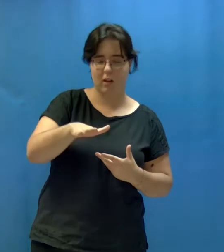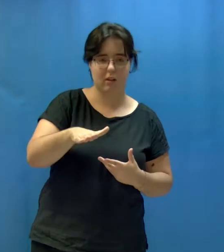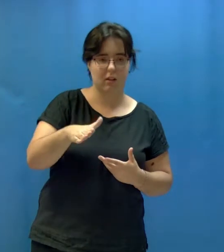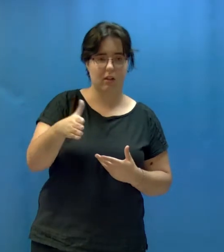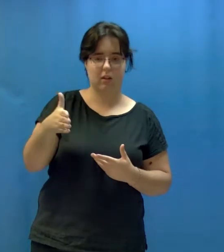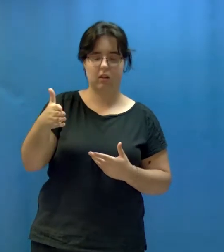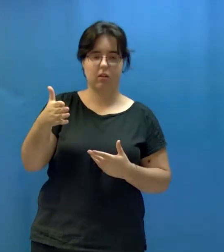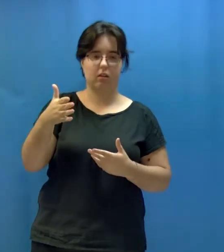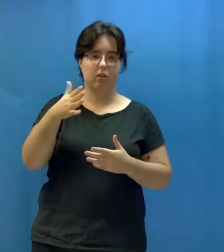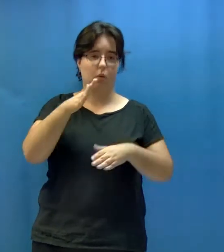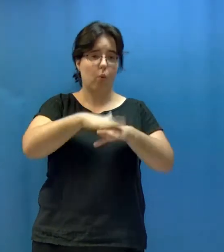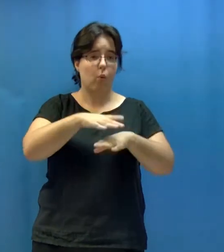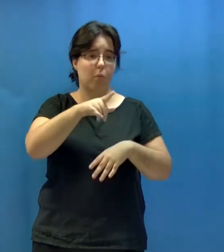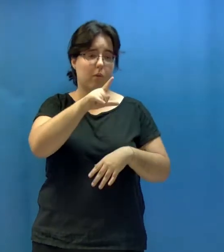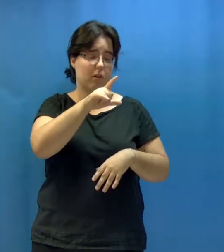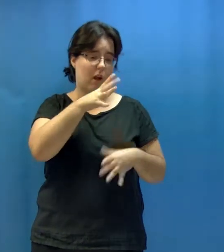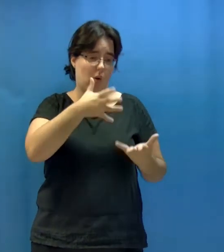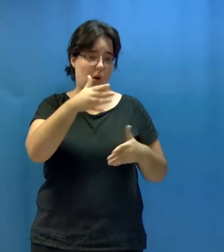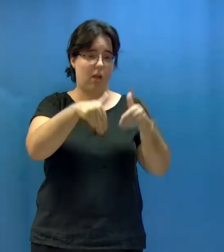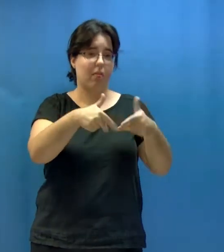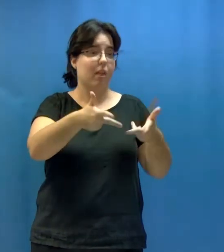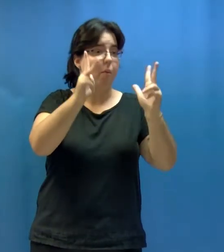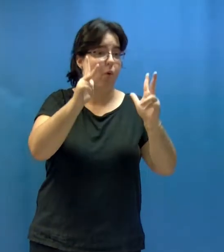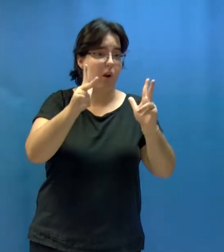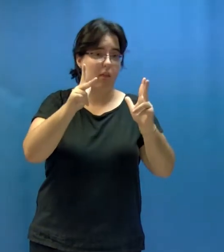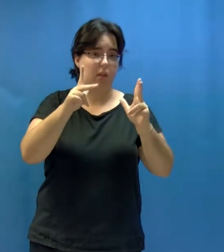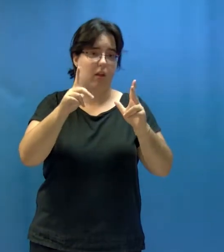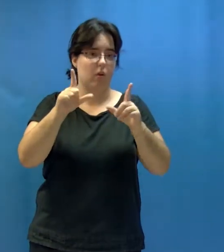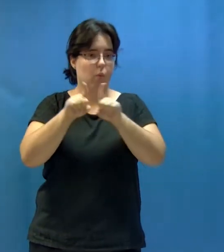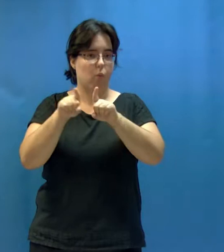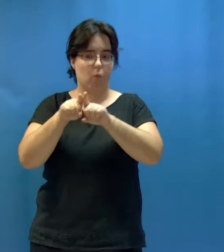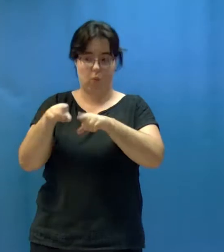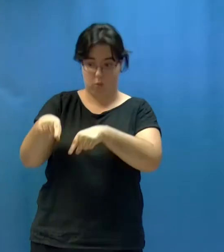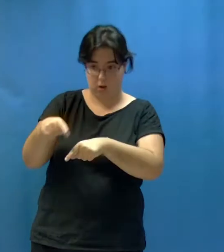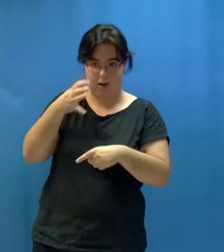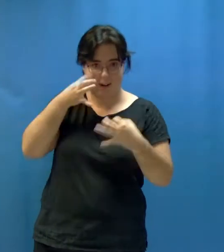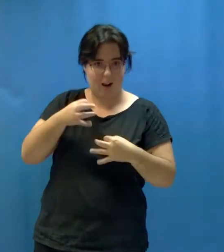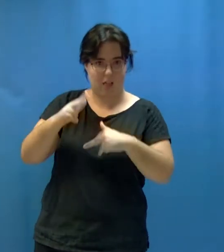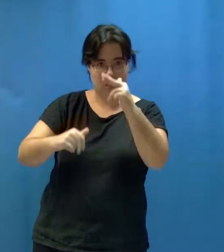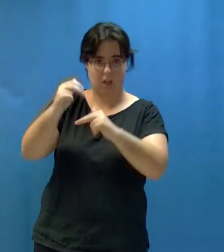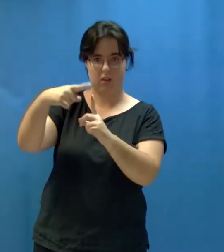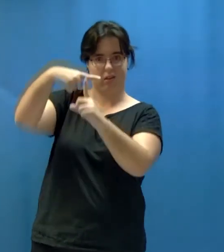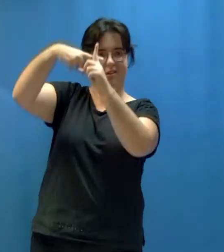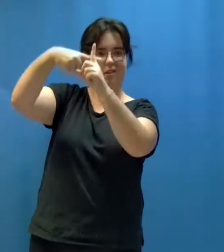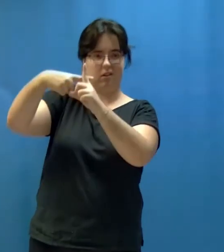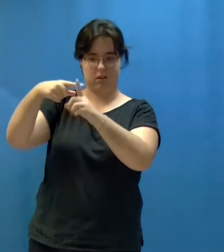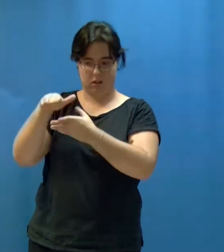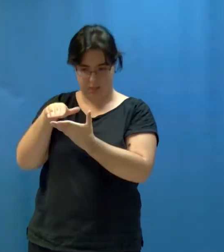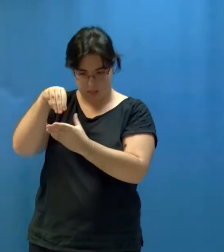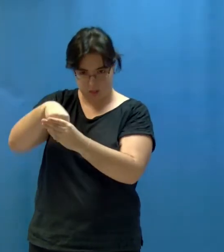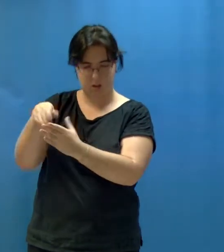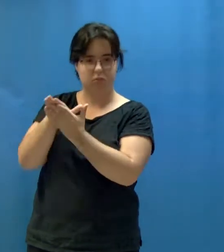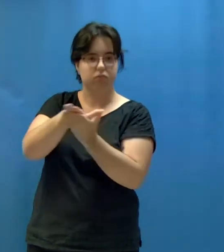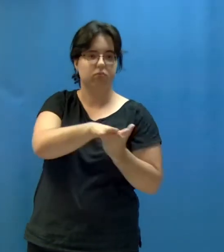i l'estat social i democràtic en el que vivim, quan la realitat és que està construïda sobre els seus cadàvers. Diuen vostès també que en el seu informe el director general